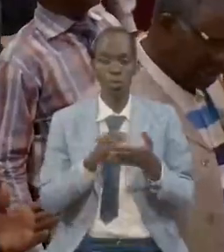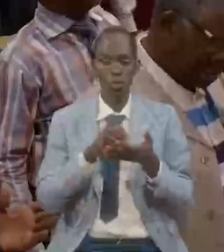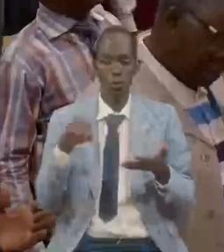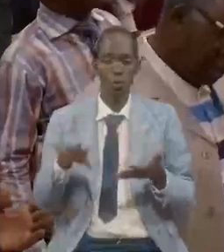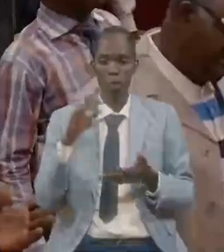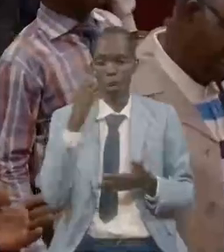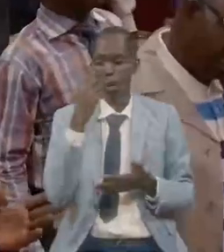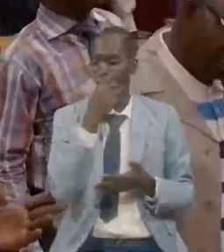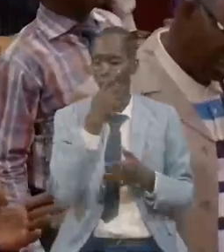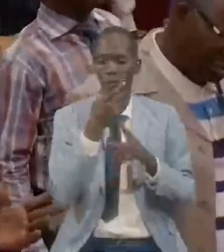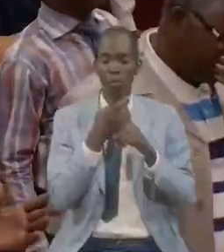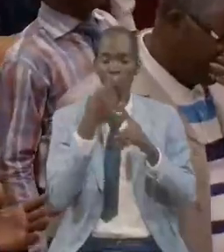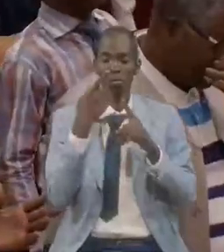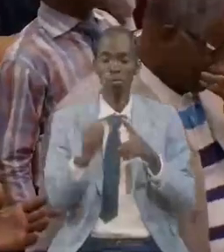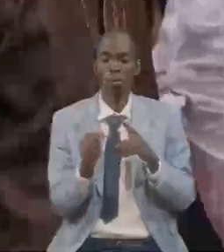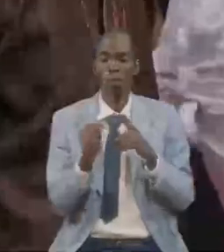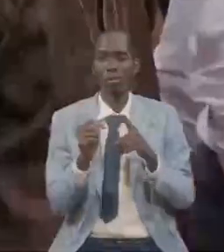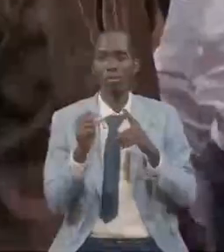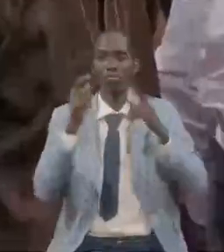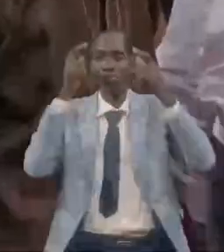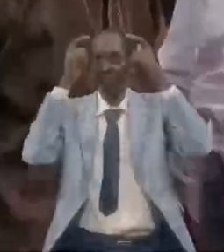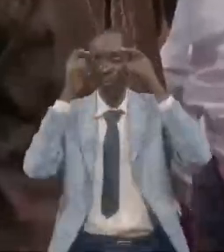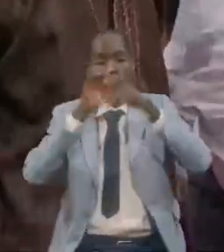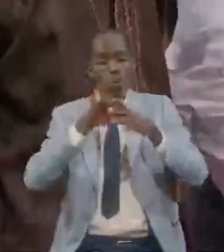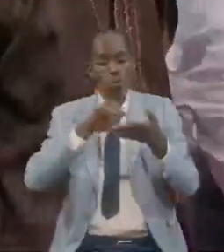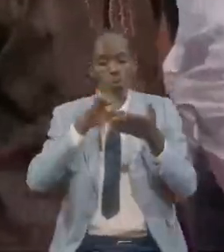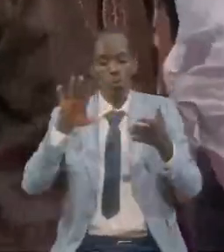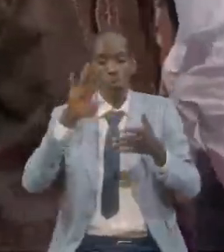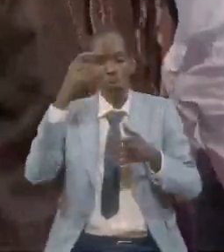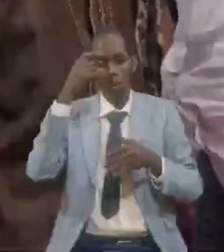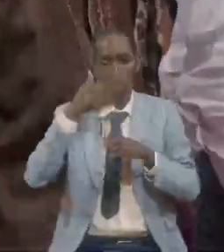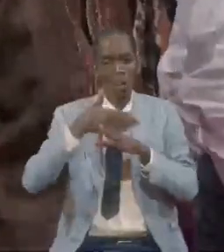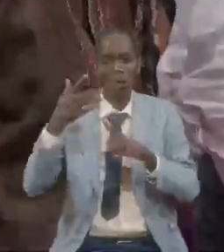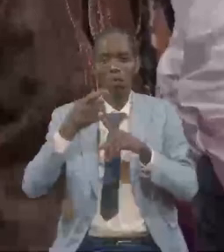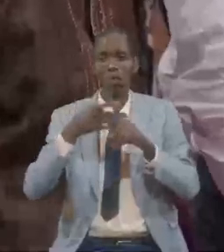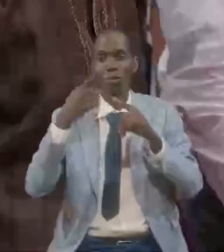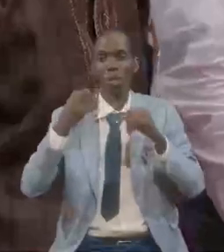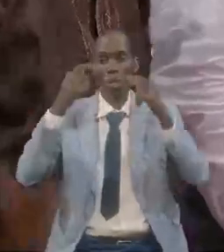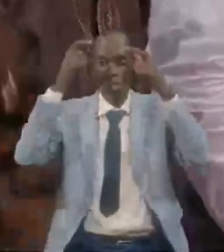N'ôtez pas vos yeux de la couronne, n'ôtez pas